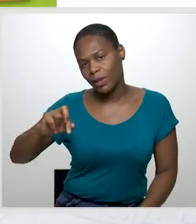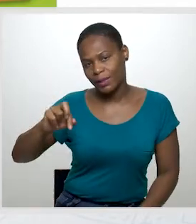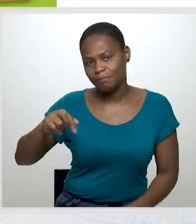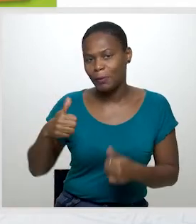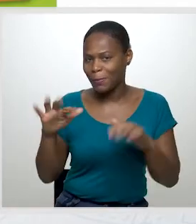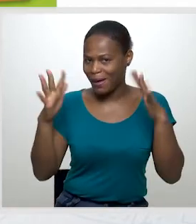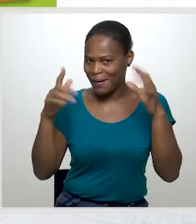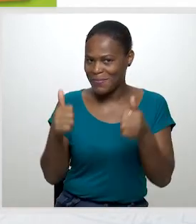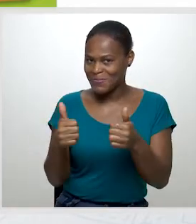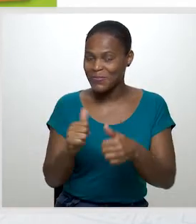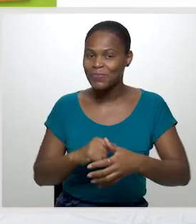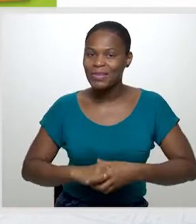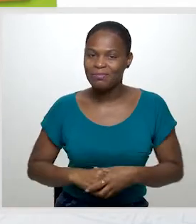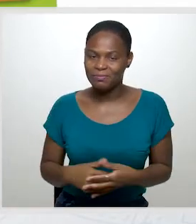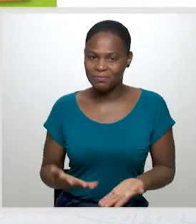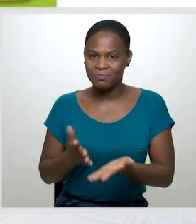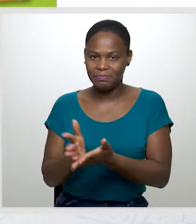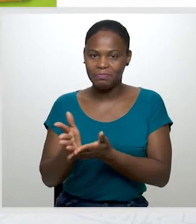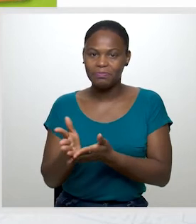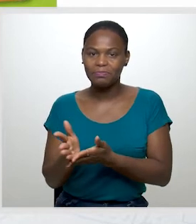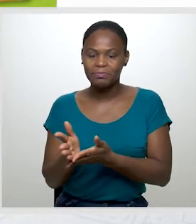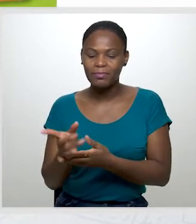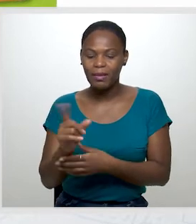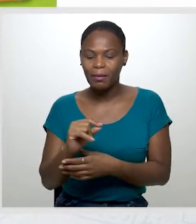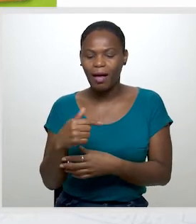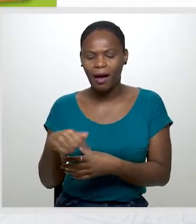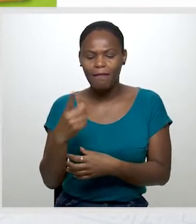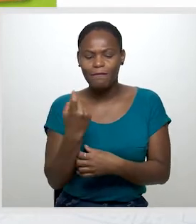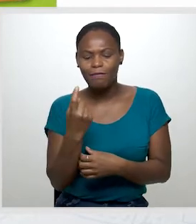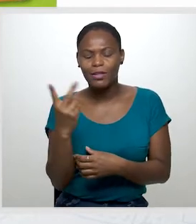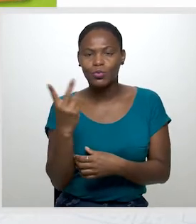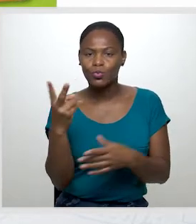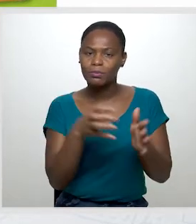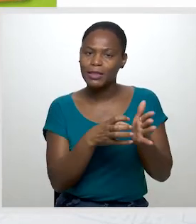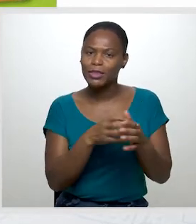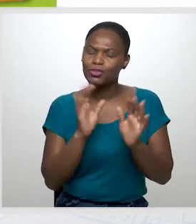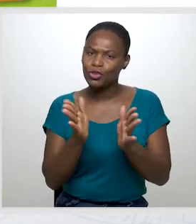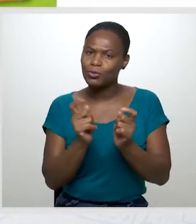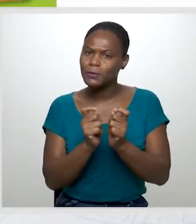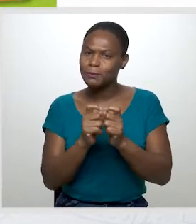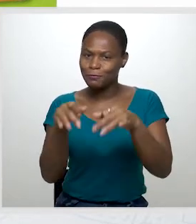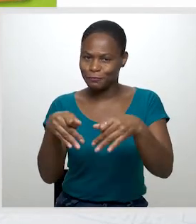Très bien. On continue, il ne te reste encore que 2 images. On va bientôt terminer.